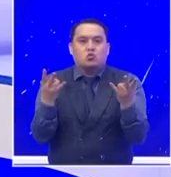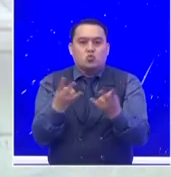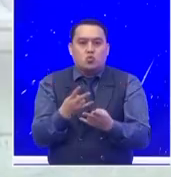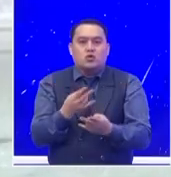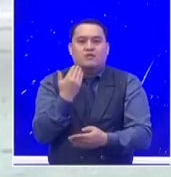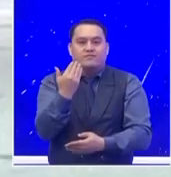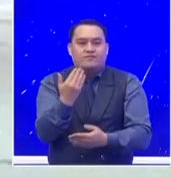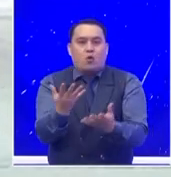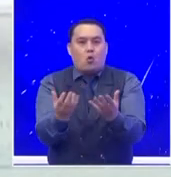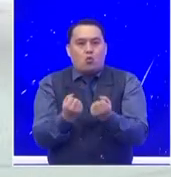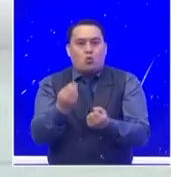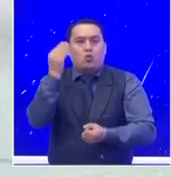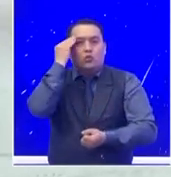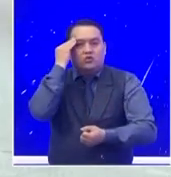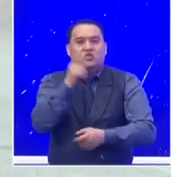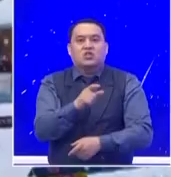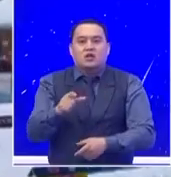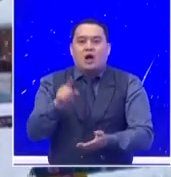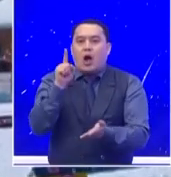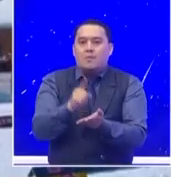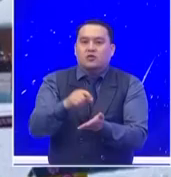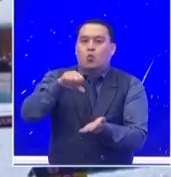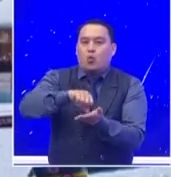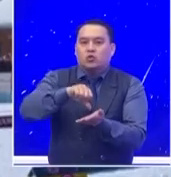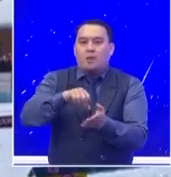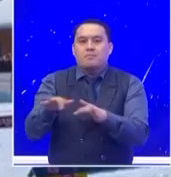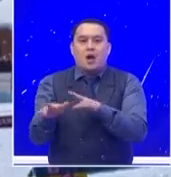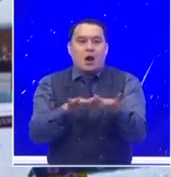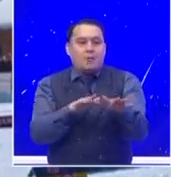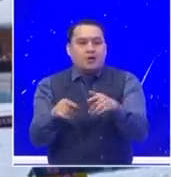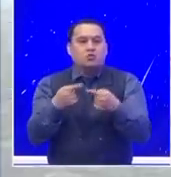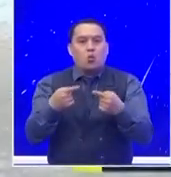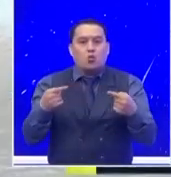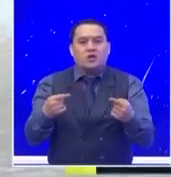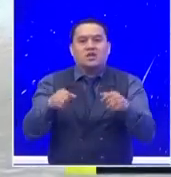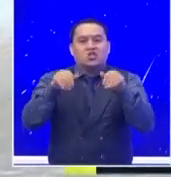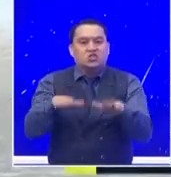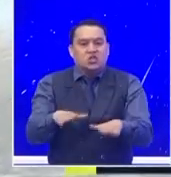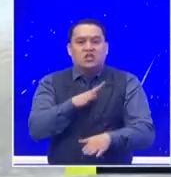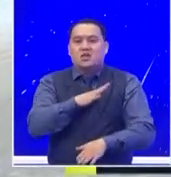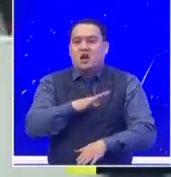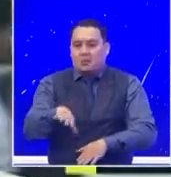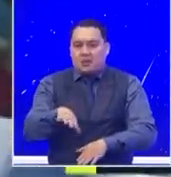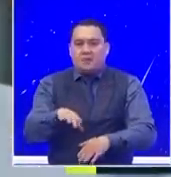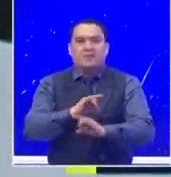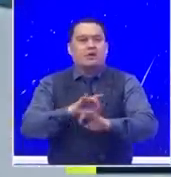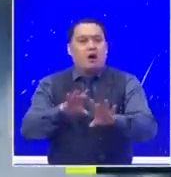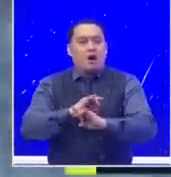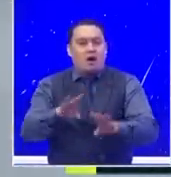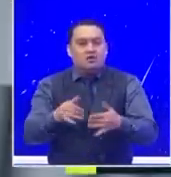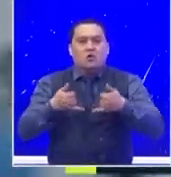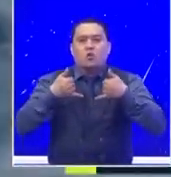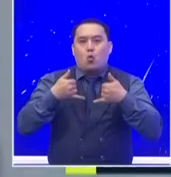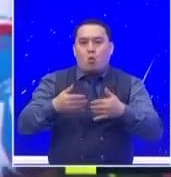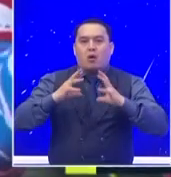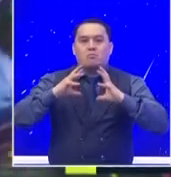принять его. Учитывая, сколько человек должно присутствовать на мероприятии, другой альтернативы не было, отметил Гамаджик. Чешский